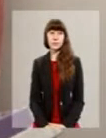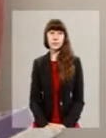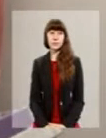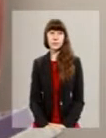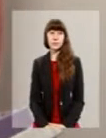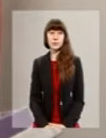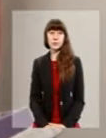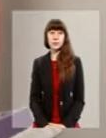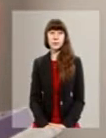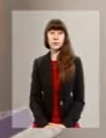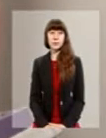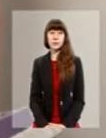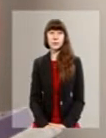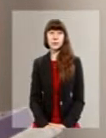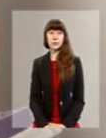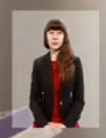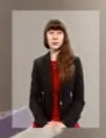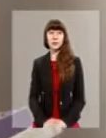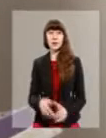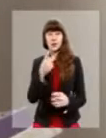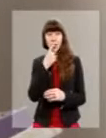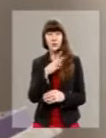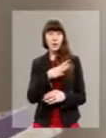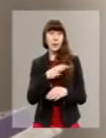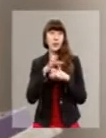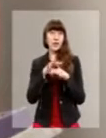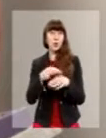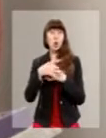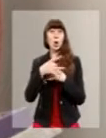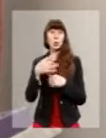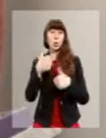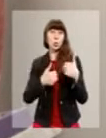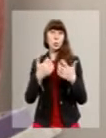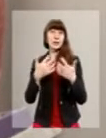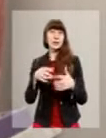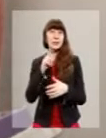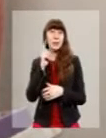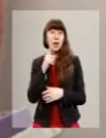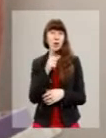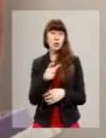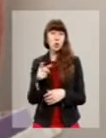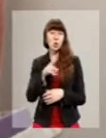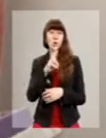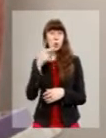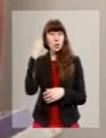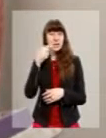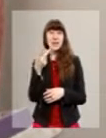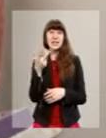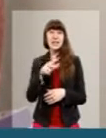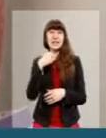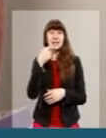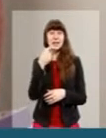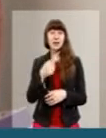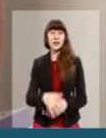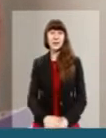байқаудың ерекшелігі сол, бұл қазір елде алып жатқан жағдайға байланысты бұл қашықтықтан өткізілді. Ал байқаудың негізгі